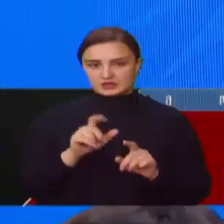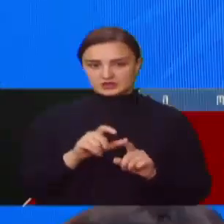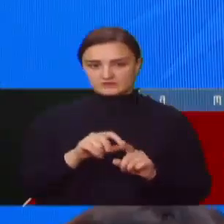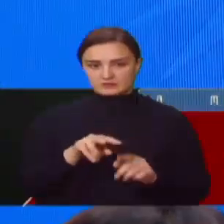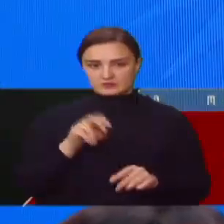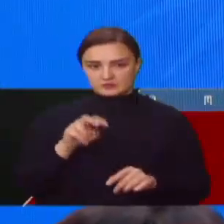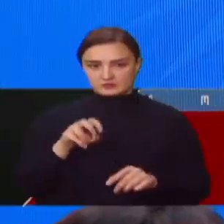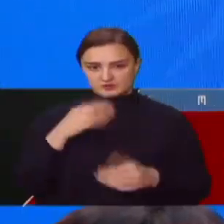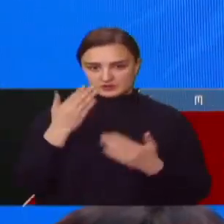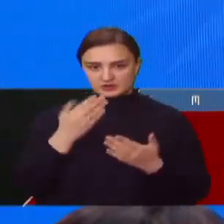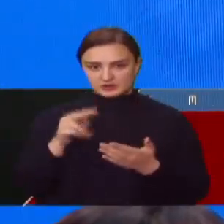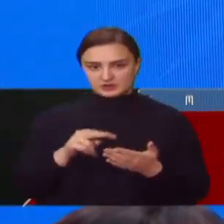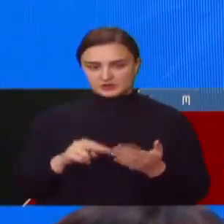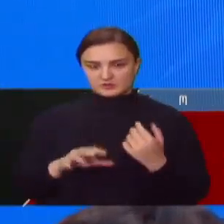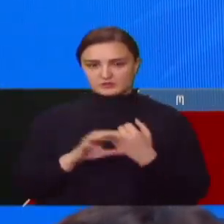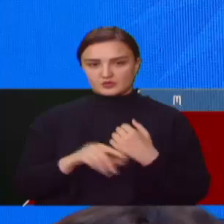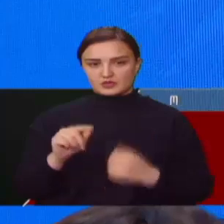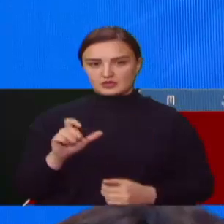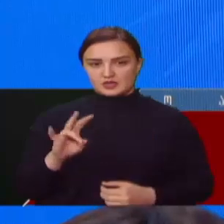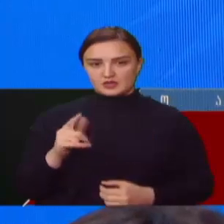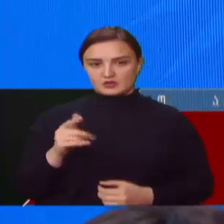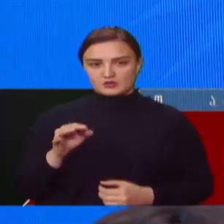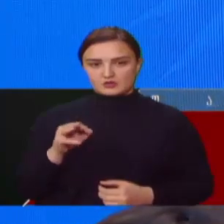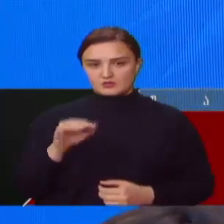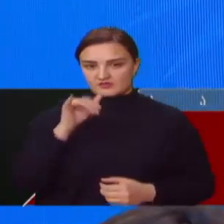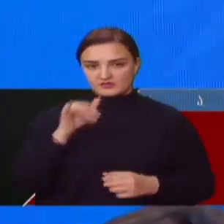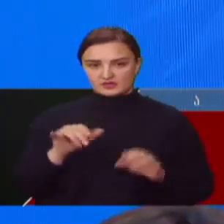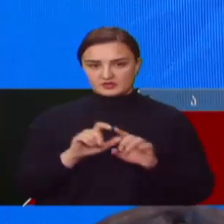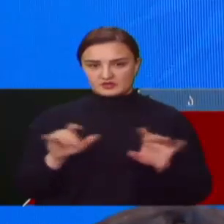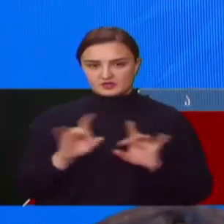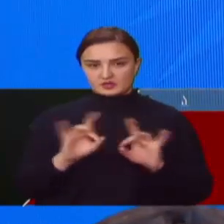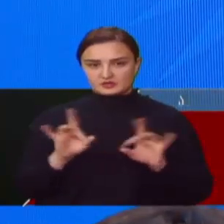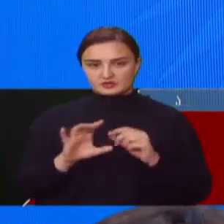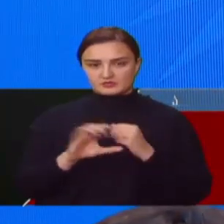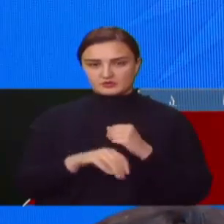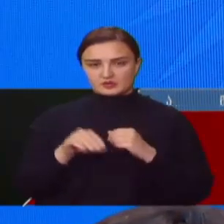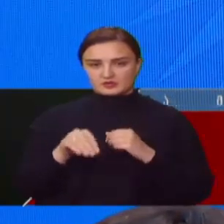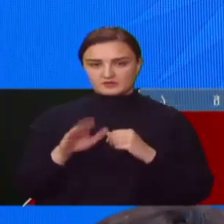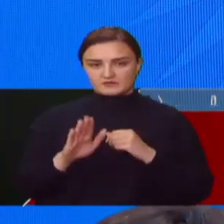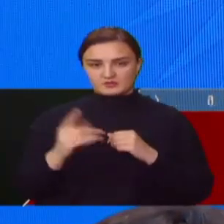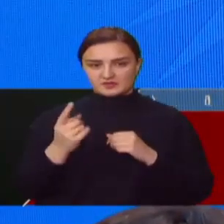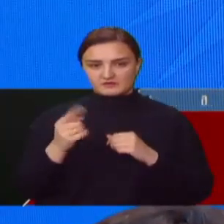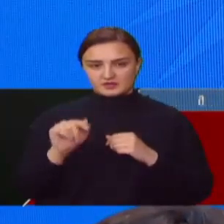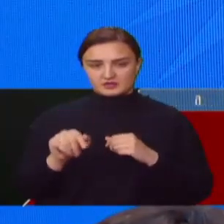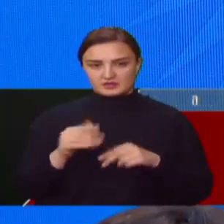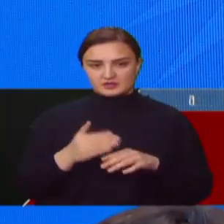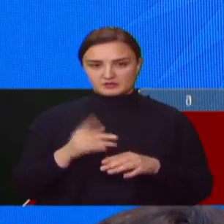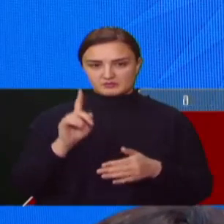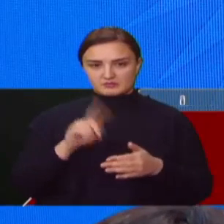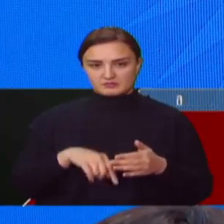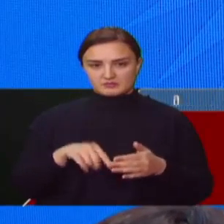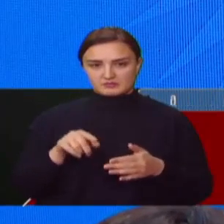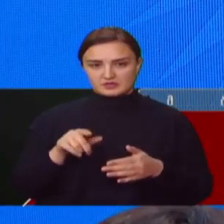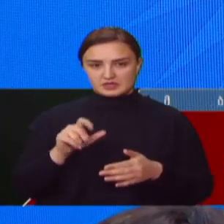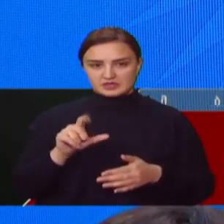amoikitxa Bolos, verts tengom rom axsna da verts top twinebma, bolos TV pirvelis imedat darcha batoni Khazaradze da